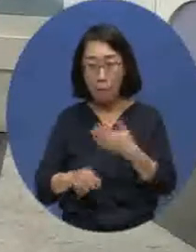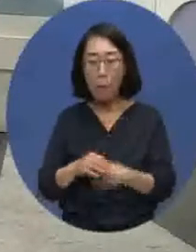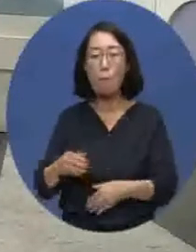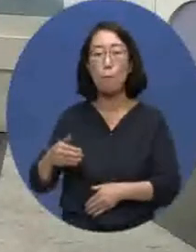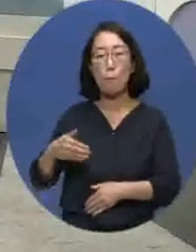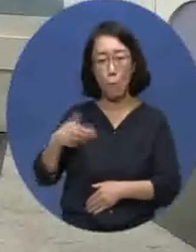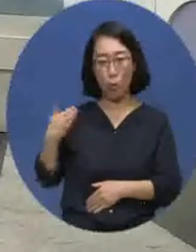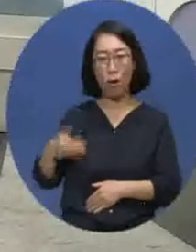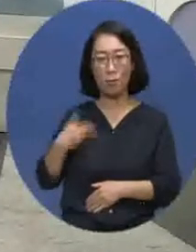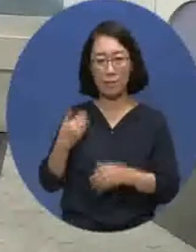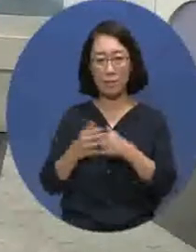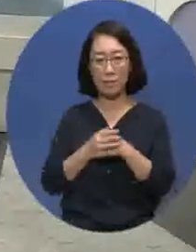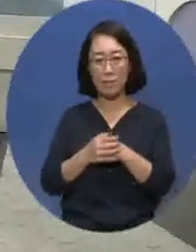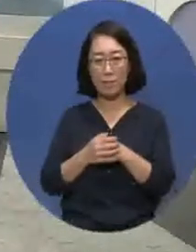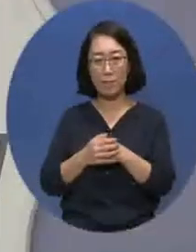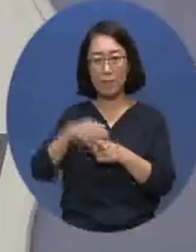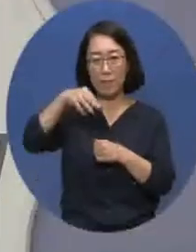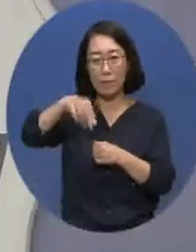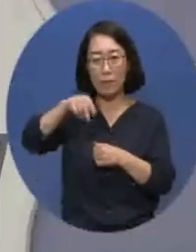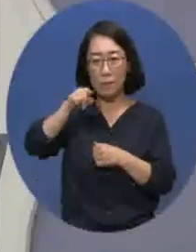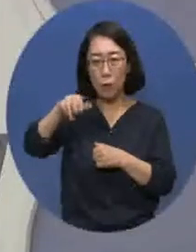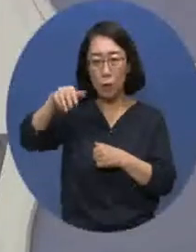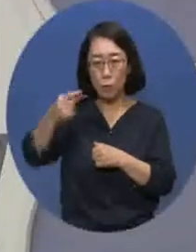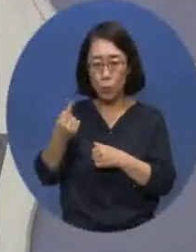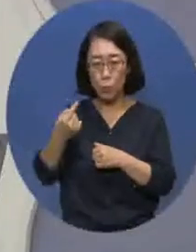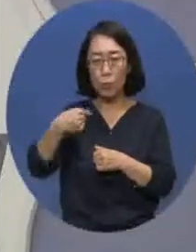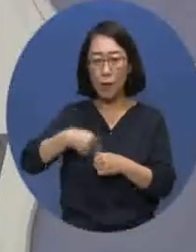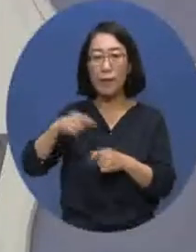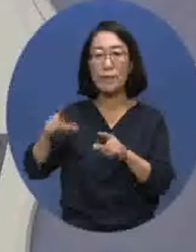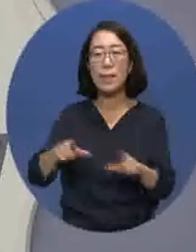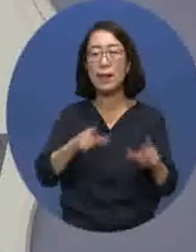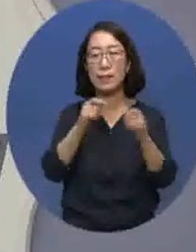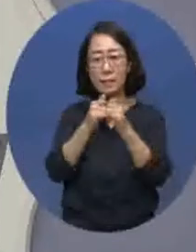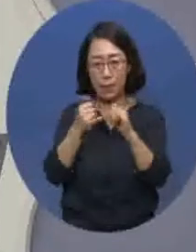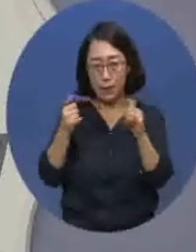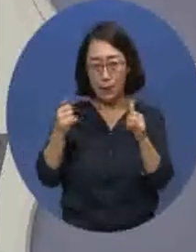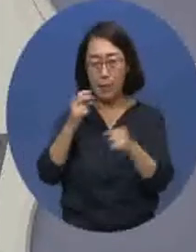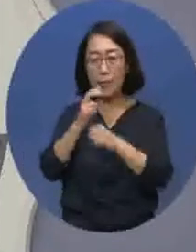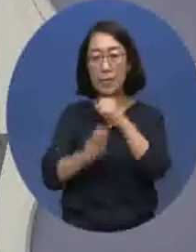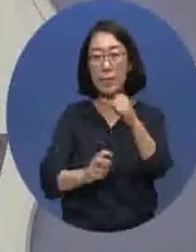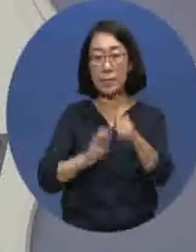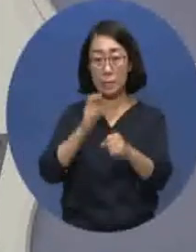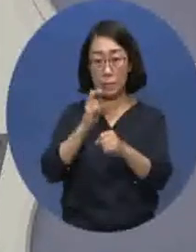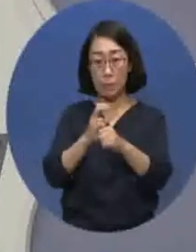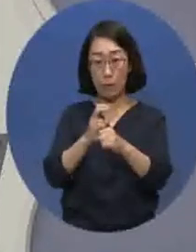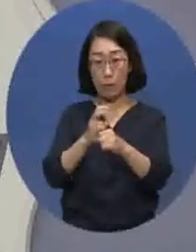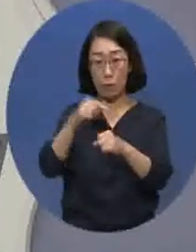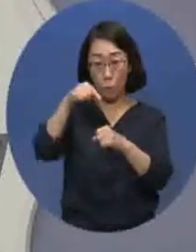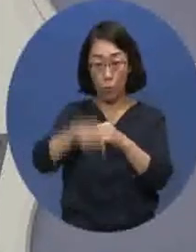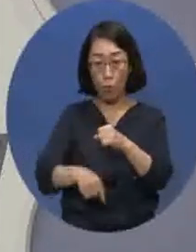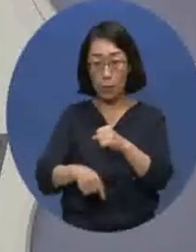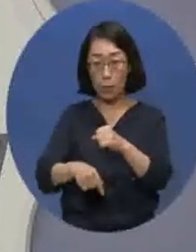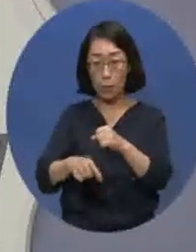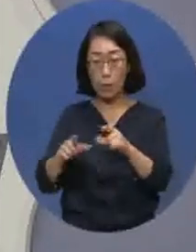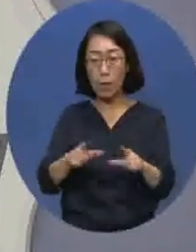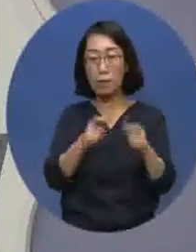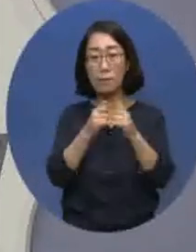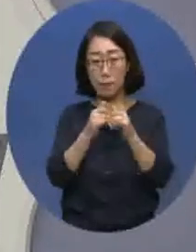몰랐어요 저는 서초 에 제가 살고 있고 지금 20 년 아 살고 있고